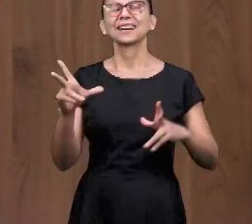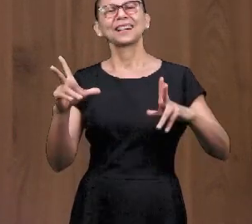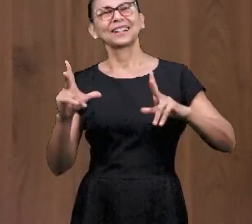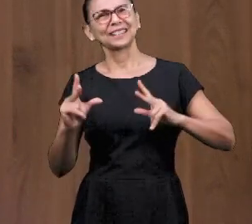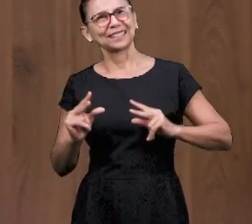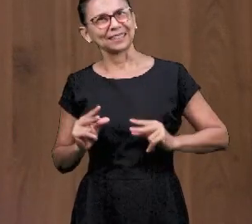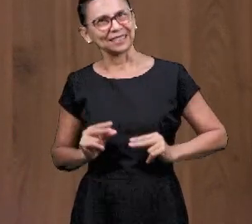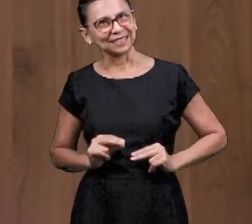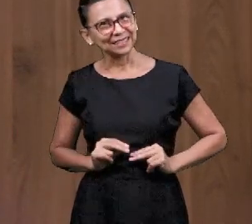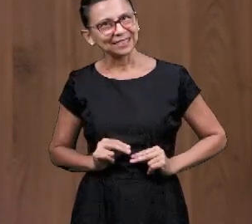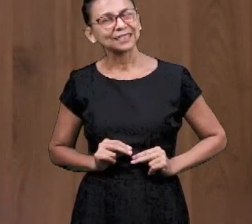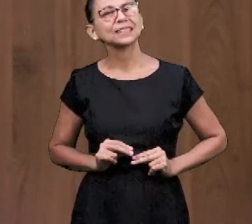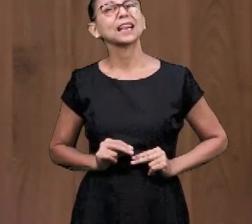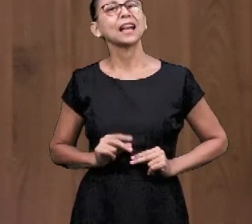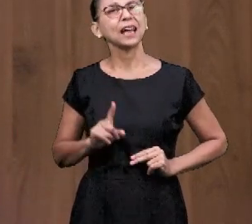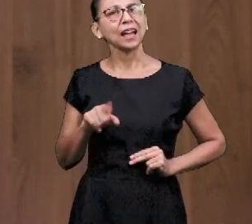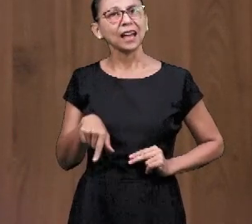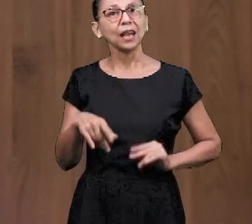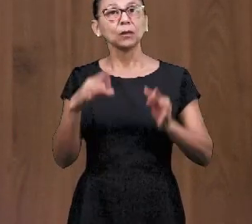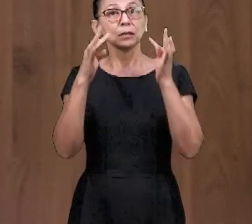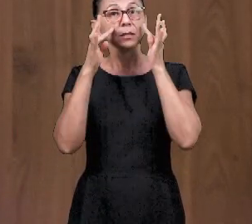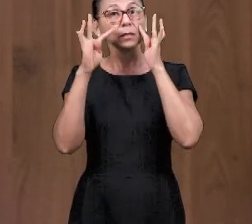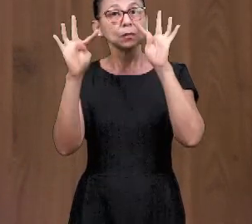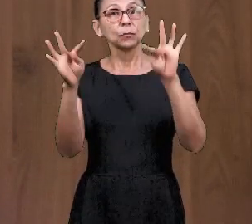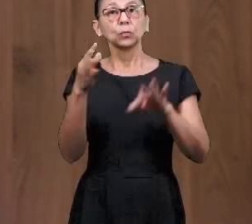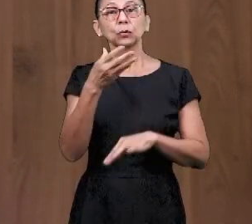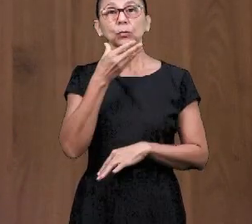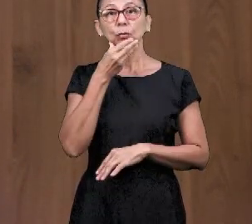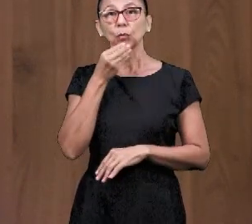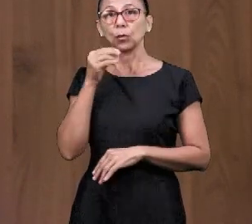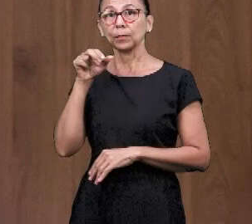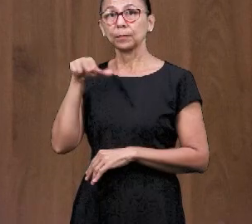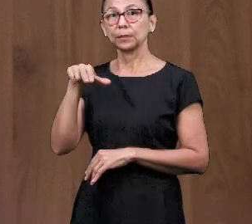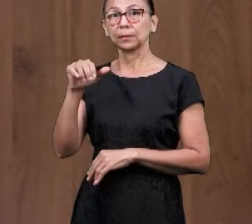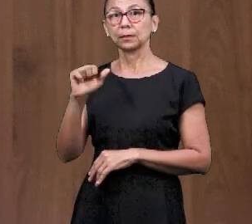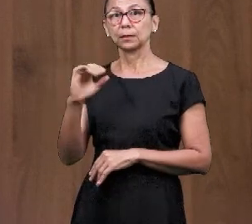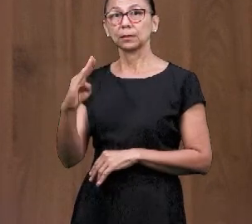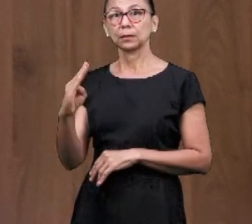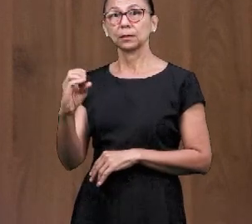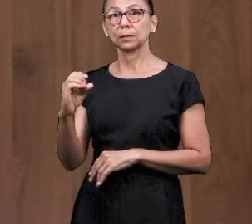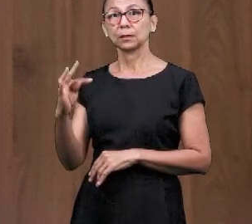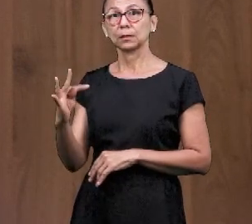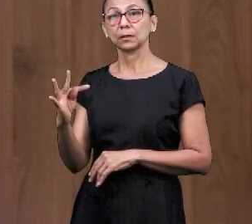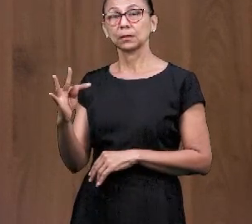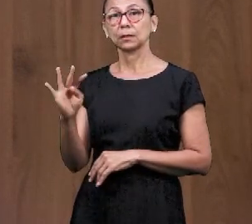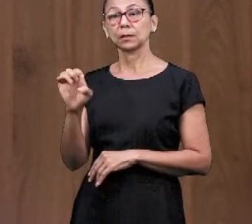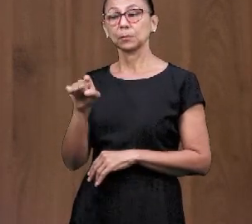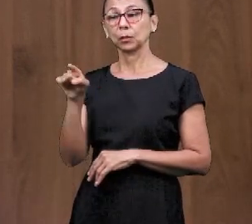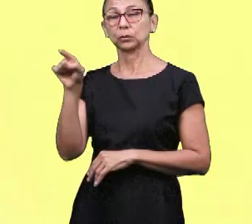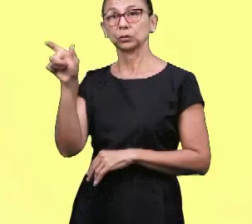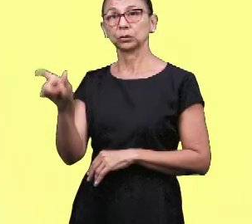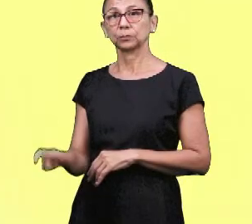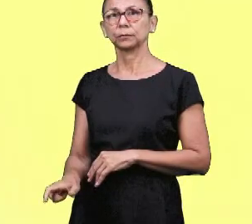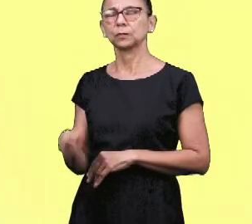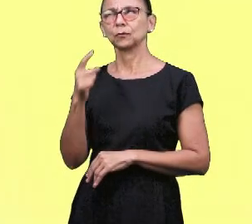fait de garder l'héritage, le témoignage de la botte. J'invite que tous puissent lire avec moi le verset